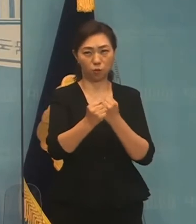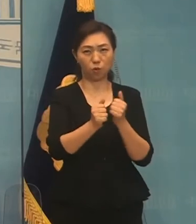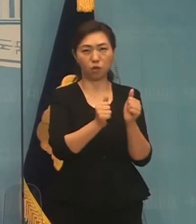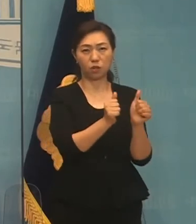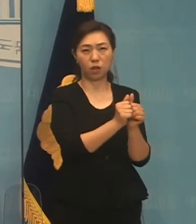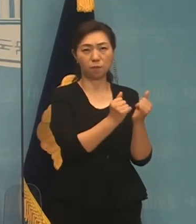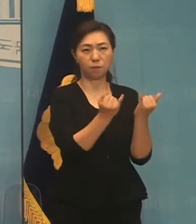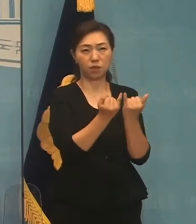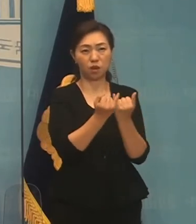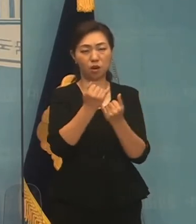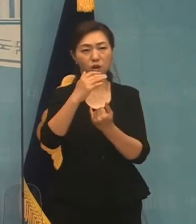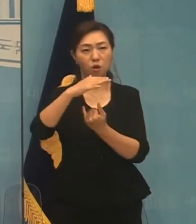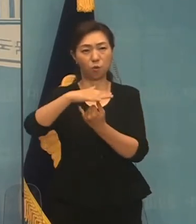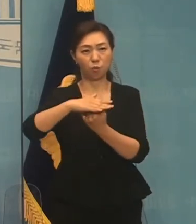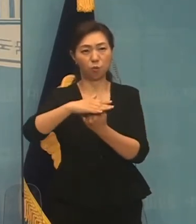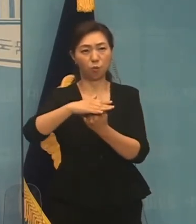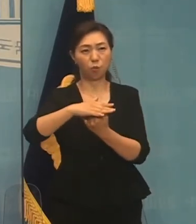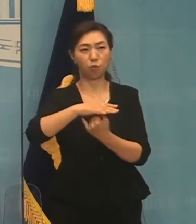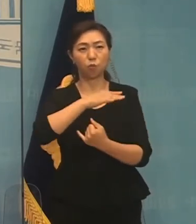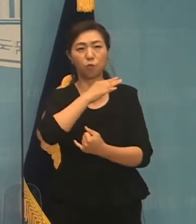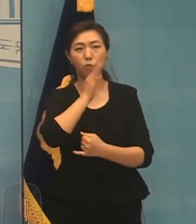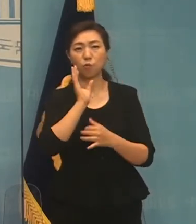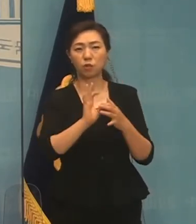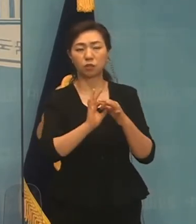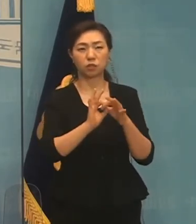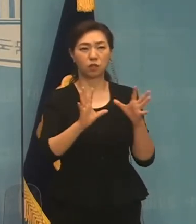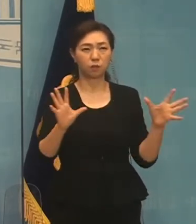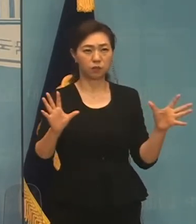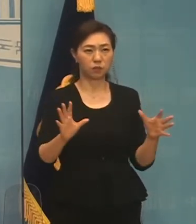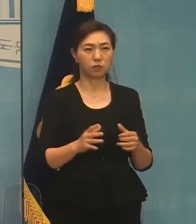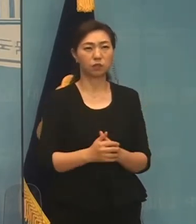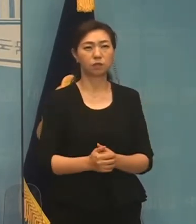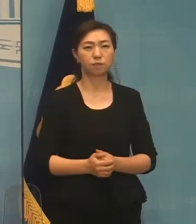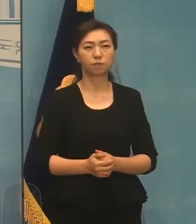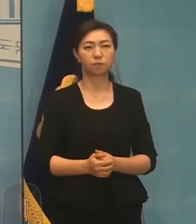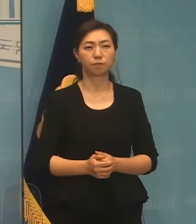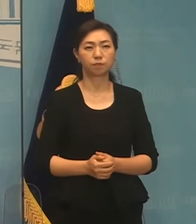남녀 노소를 막론하고